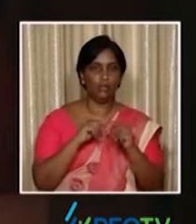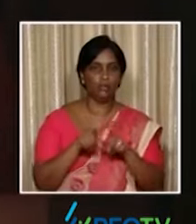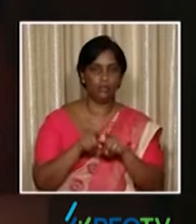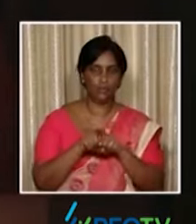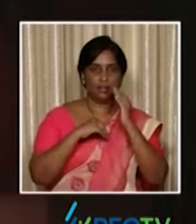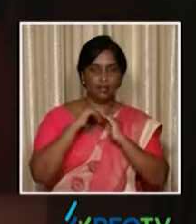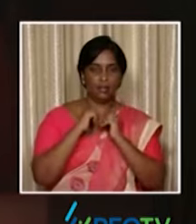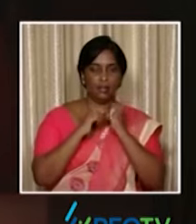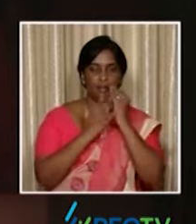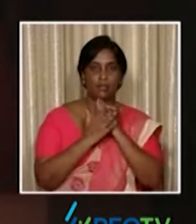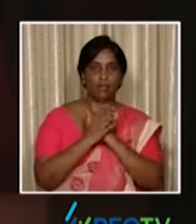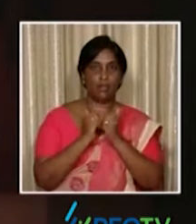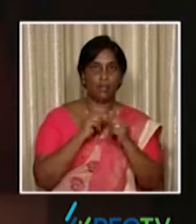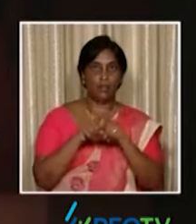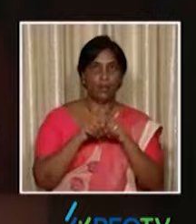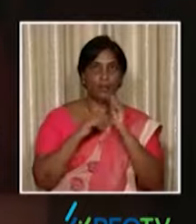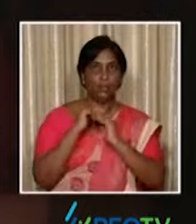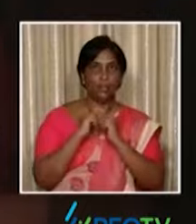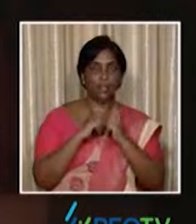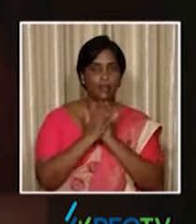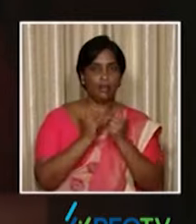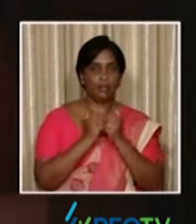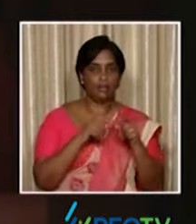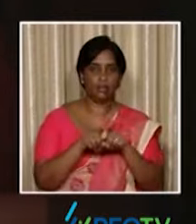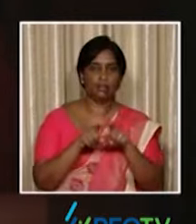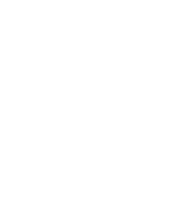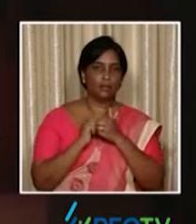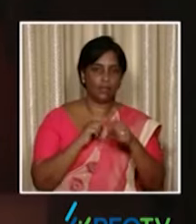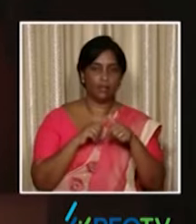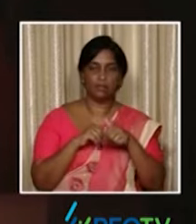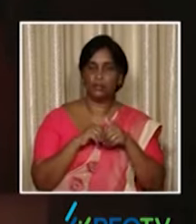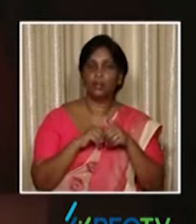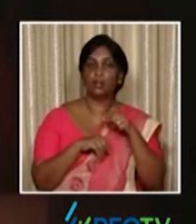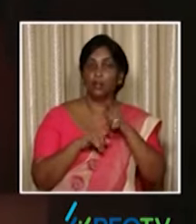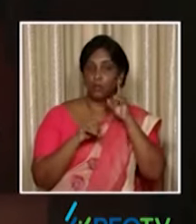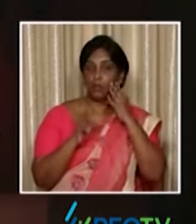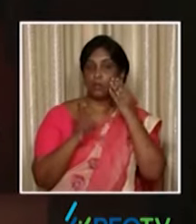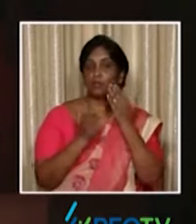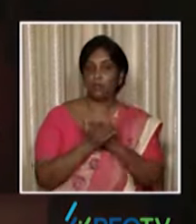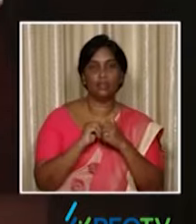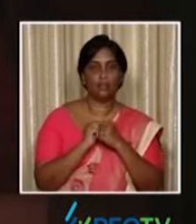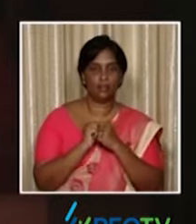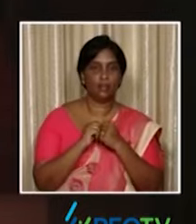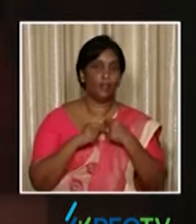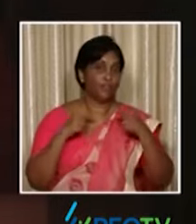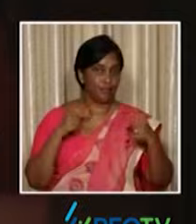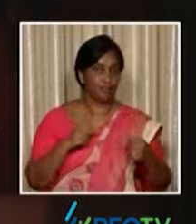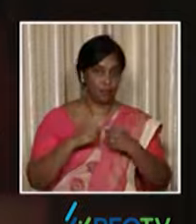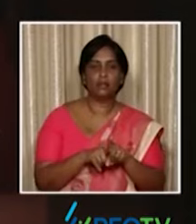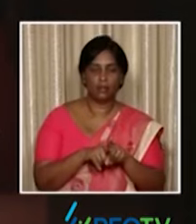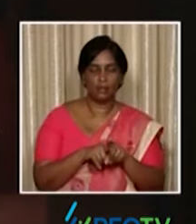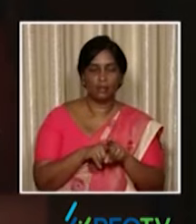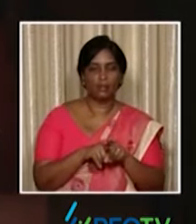අපිට රිසිසේ ඕනම දෙයක් කරන්නට හැකියාව තියෙනවා කියලා. එහෙම කොහොමද කරන්නේ? අපි යෝජනා කරනවා බොහොම පැහැදිලිව. ලැබේ